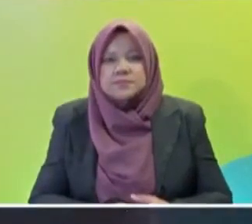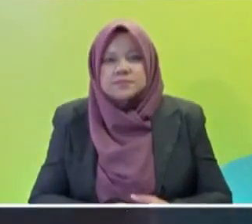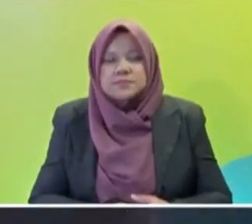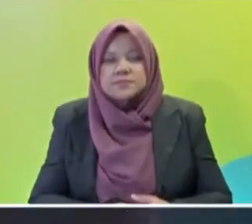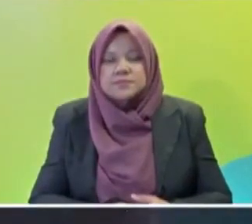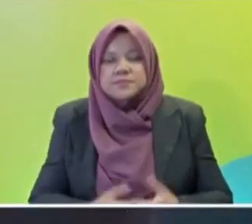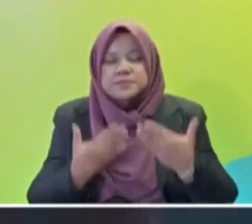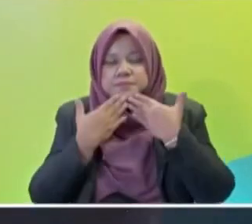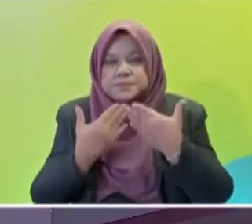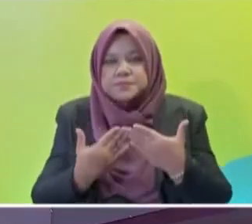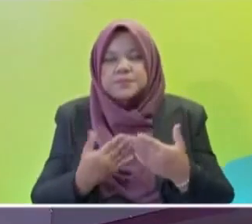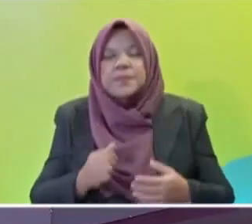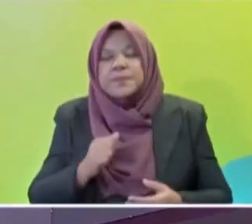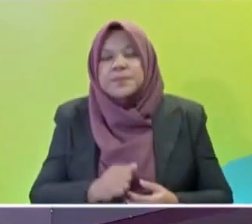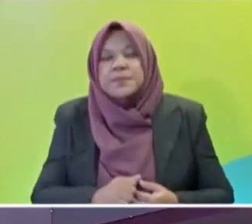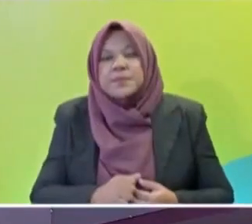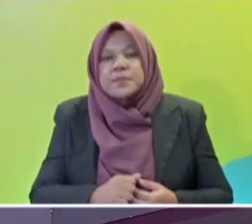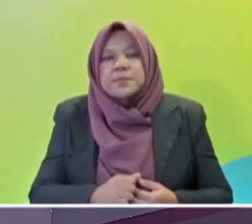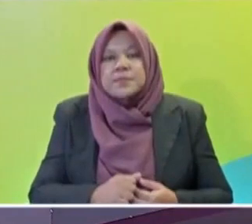terima kasih